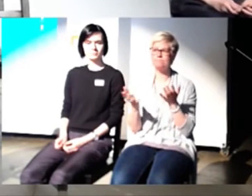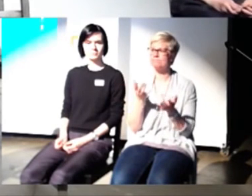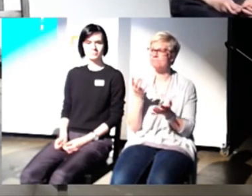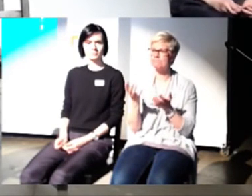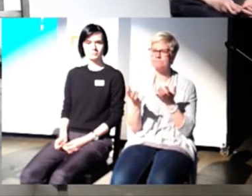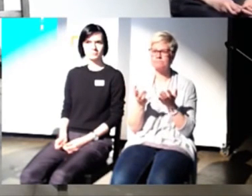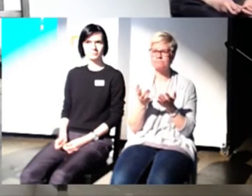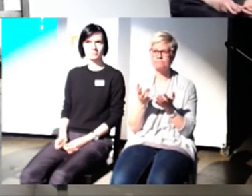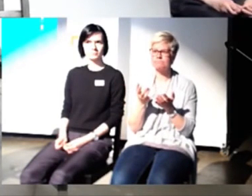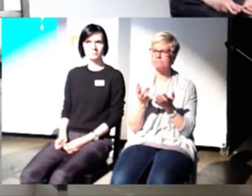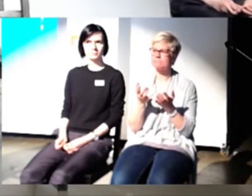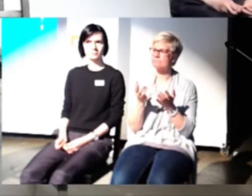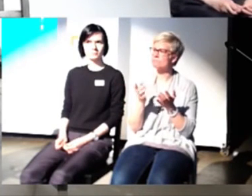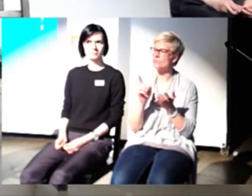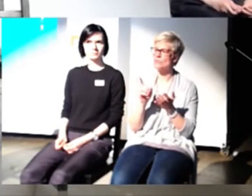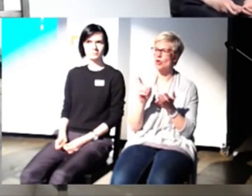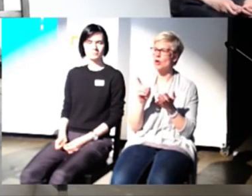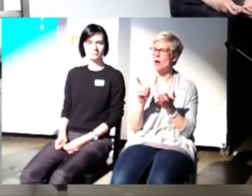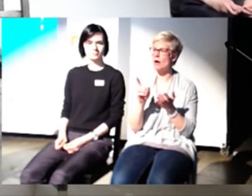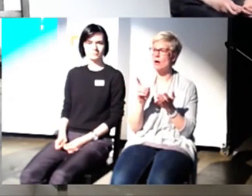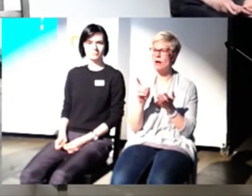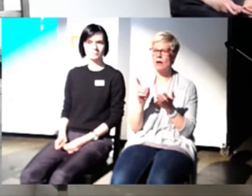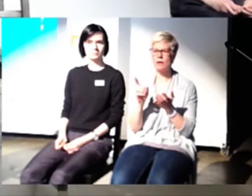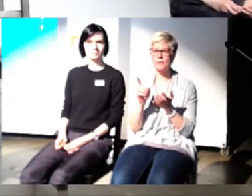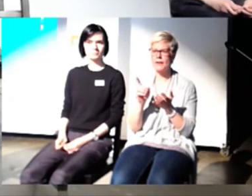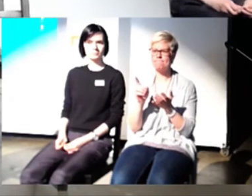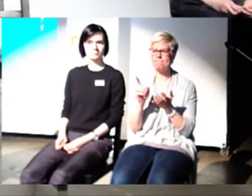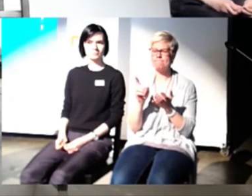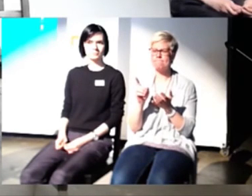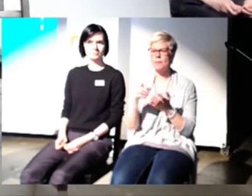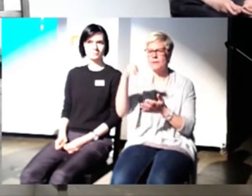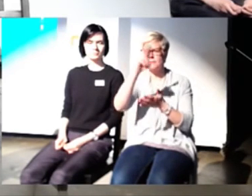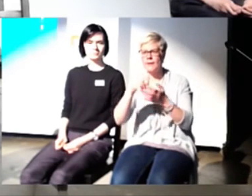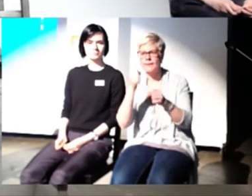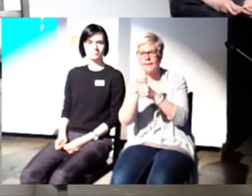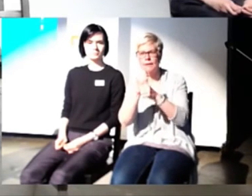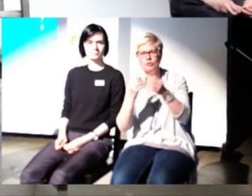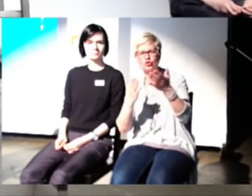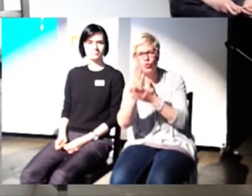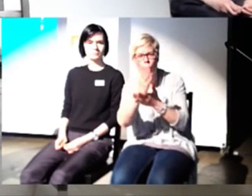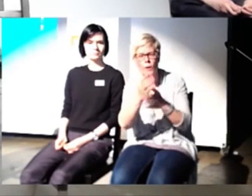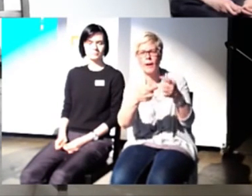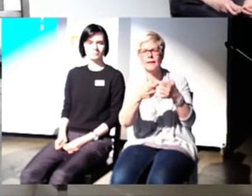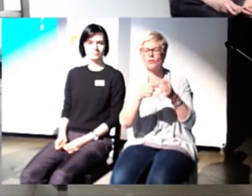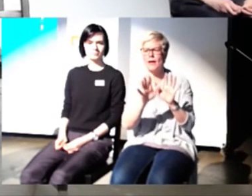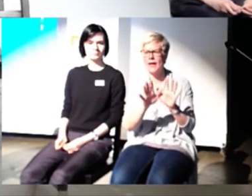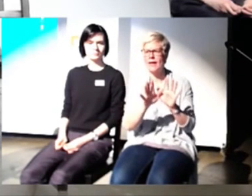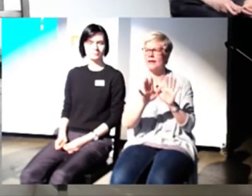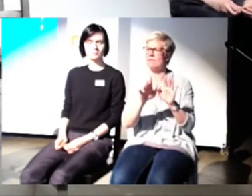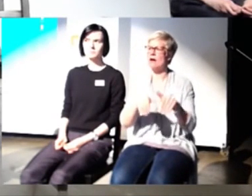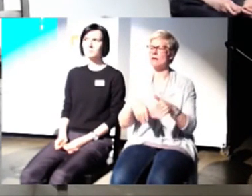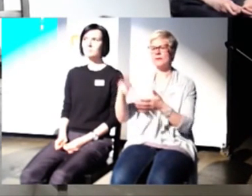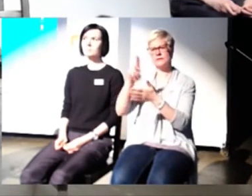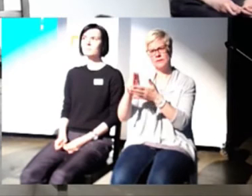missä pystyttäisiin tämmöisiä, mikä ei liity suoraan siihen taiteen tekemiseen, mutta siihen mahdollisuuteen toimia taiteilijana